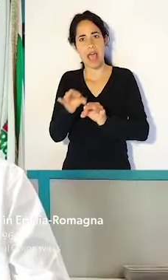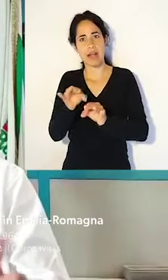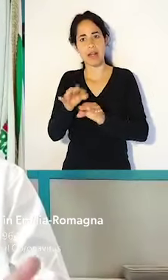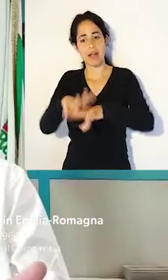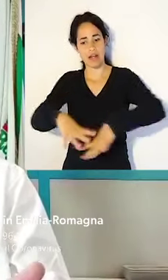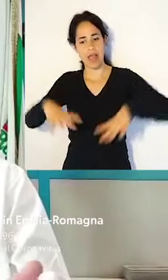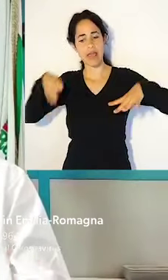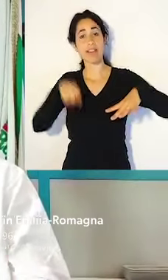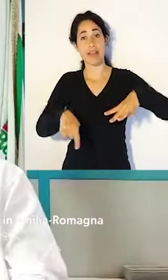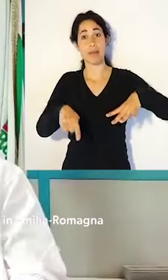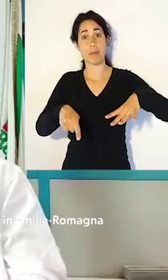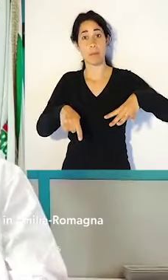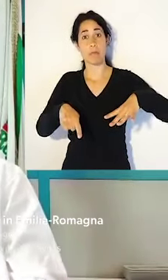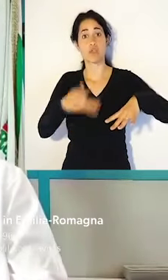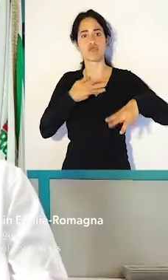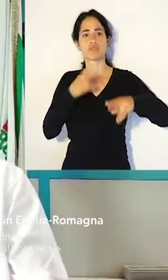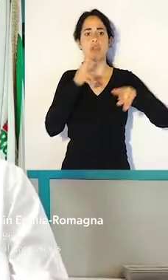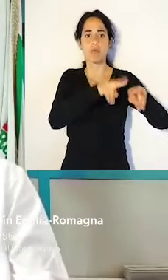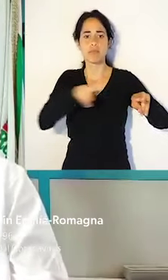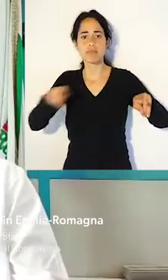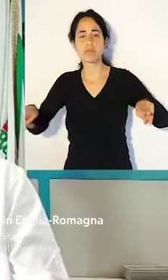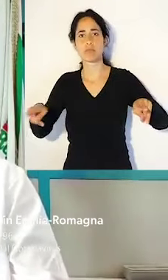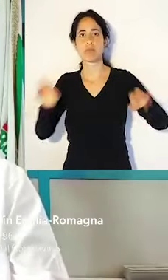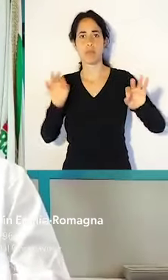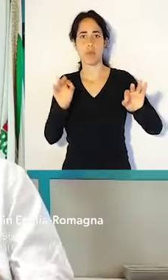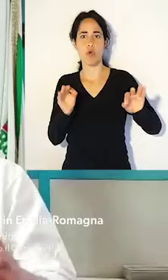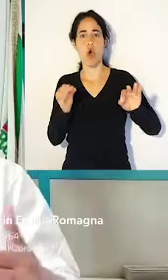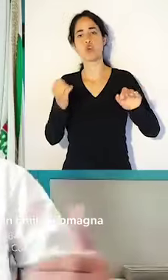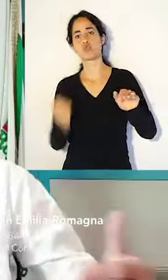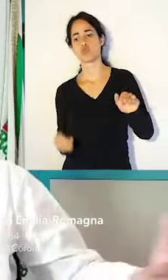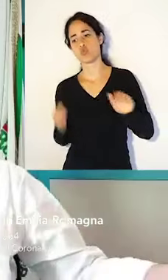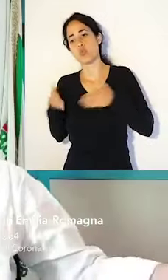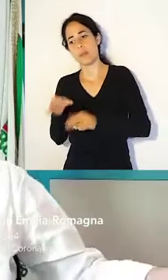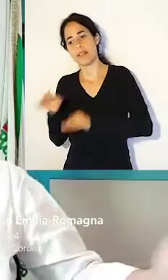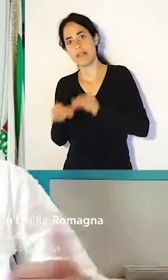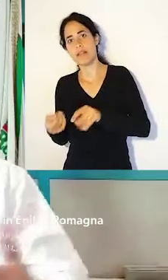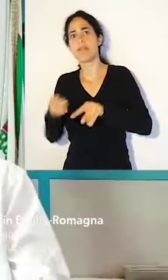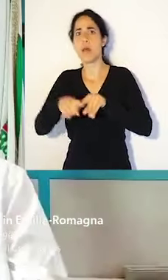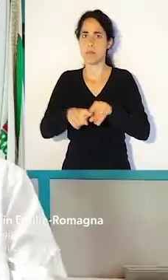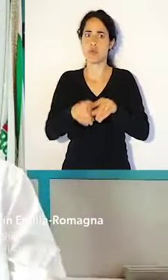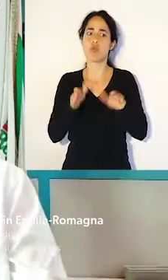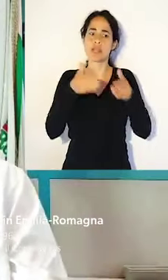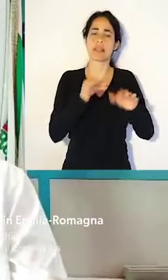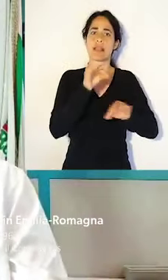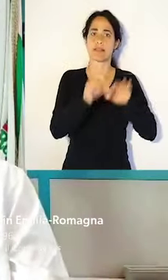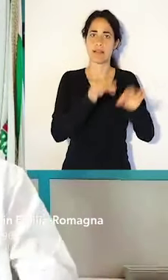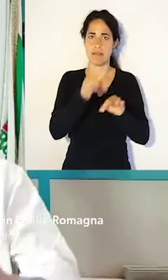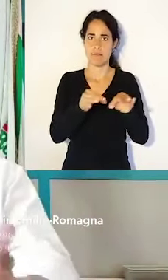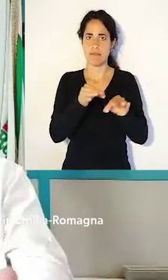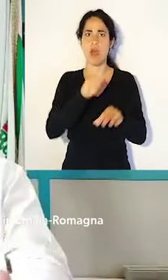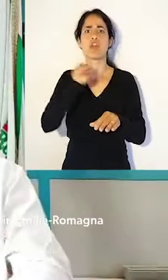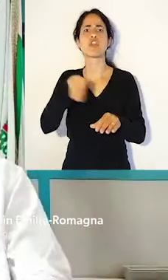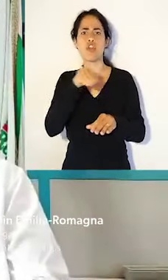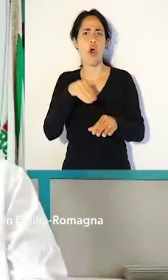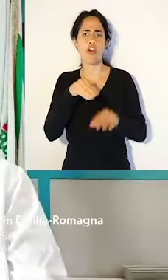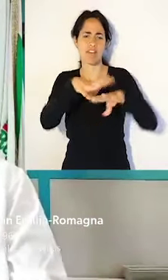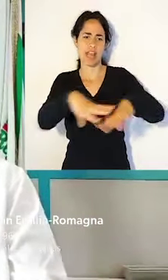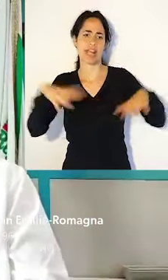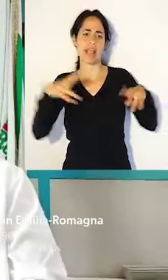di terapia subintensiva e intensiva praticamente nelle reti ospedaliere, dentro i reparti di ospedale